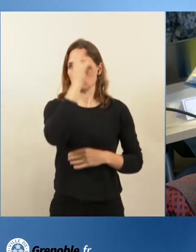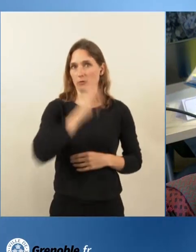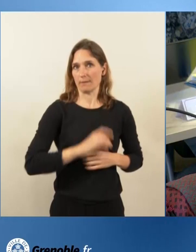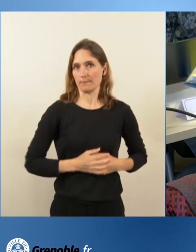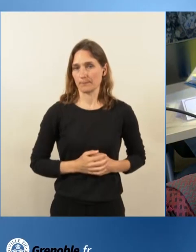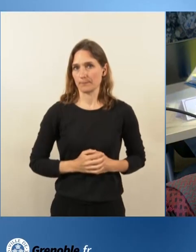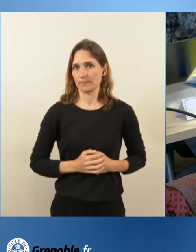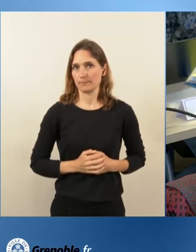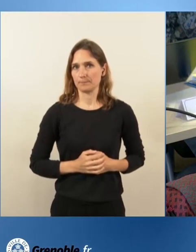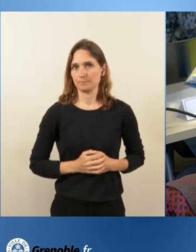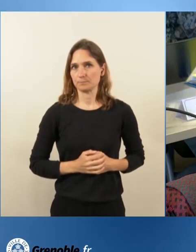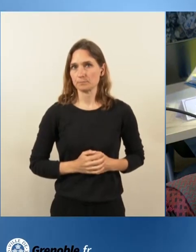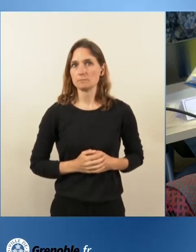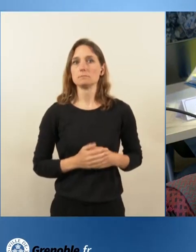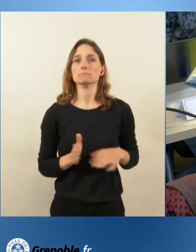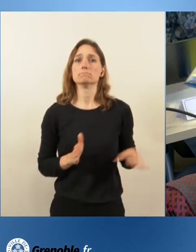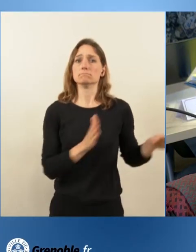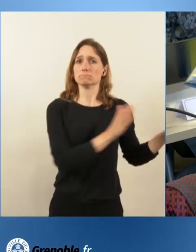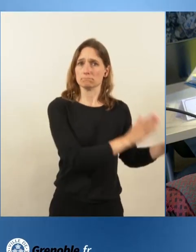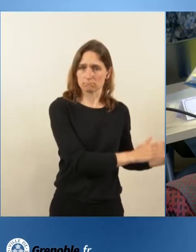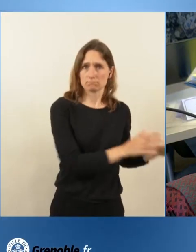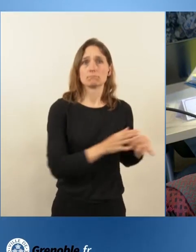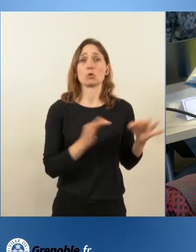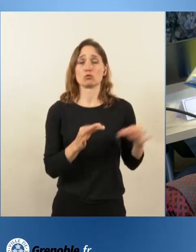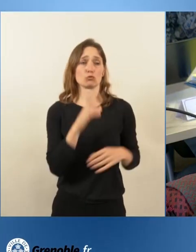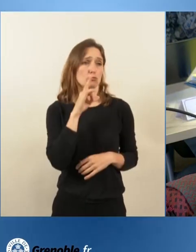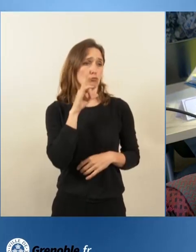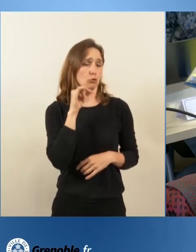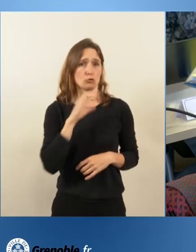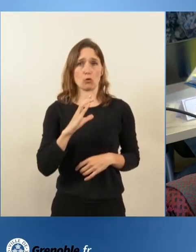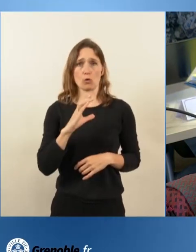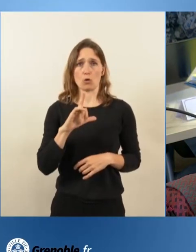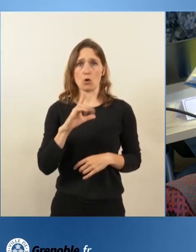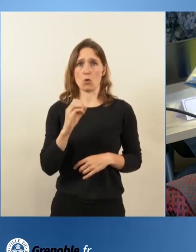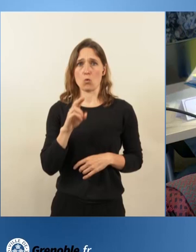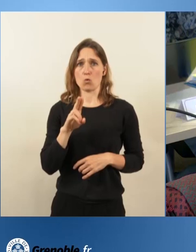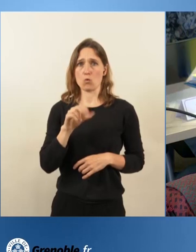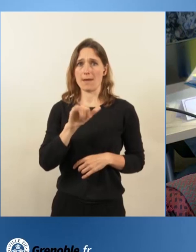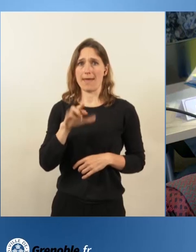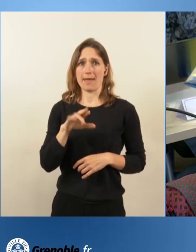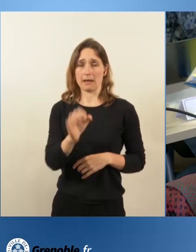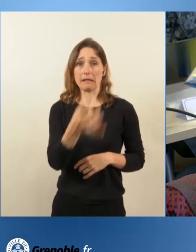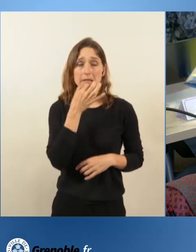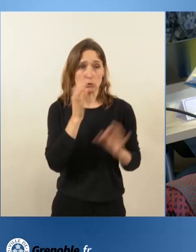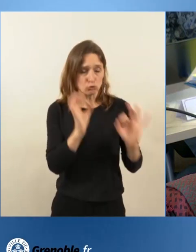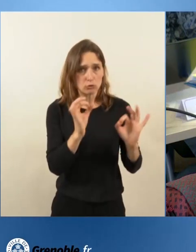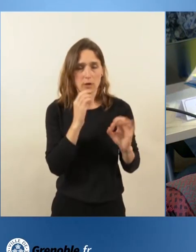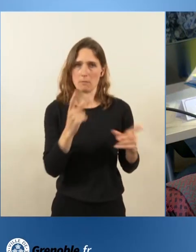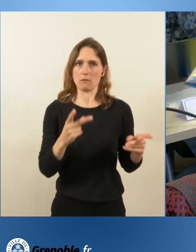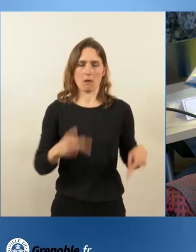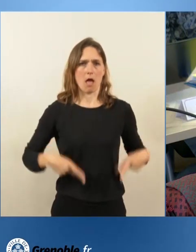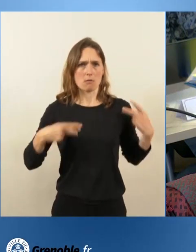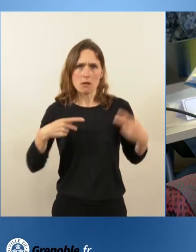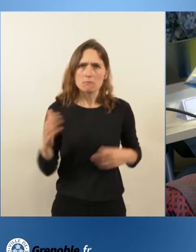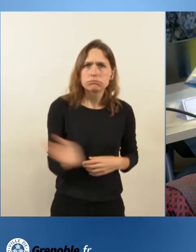espaces en outre pour le coup parce qu'elle pleure la très bien dit la question de la médiation n'est pas occultée la question de